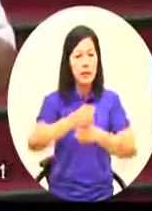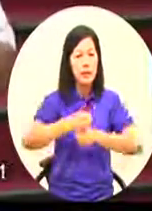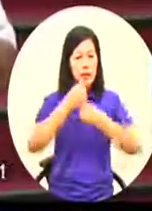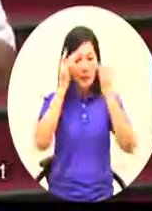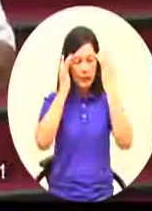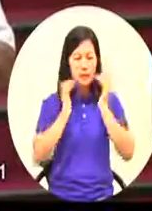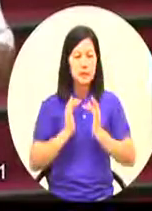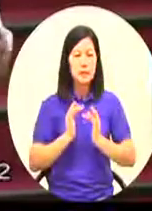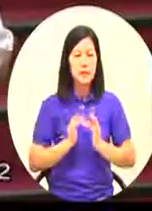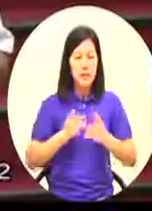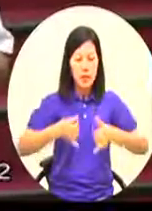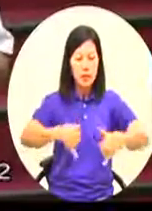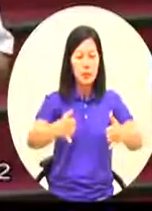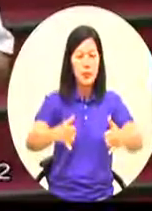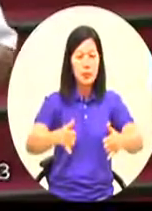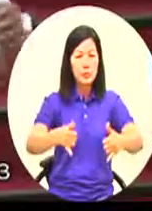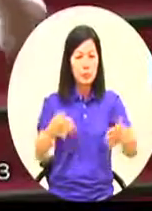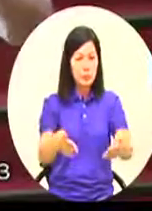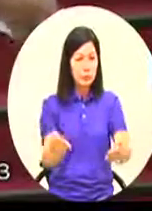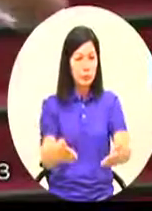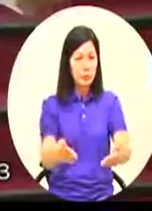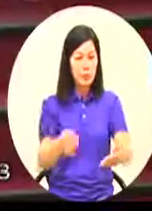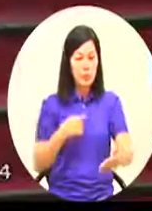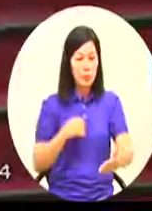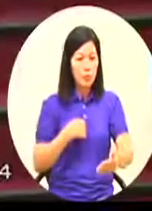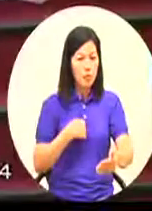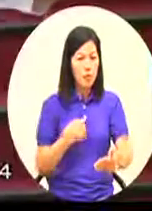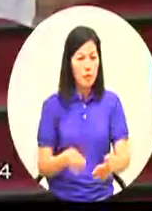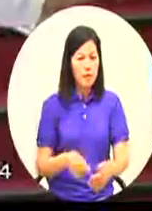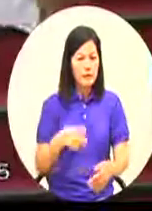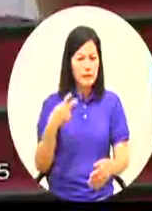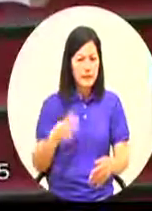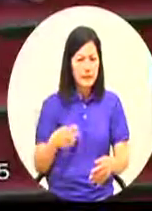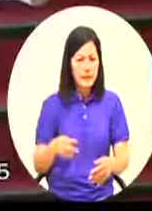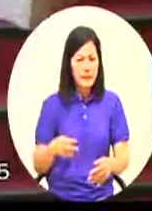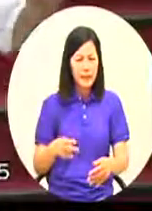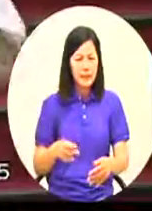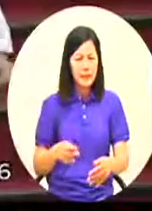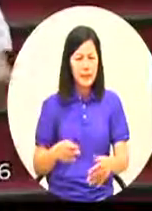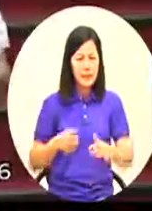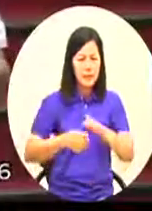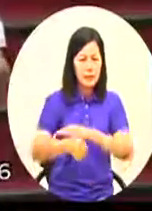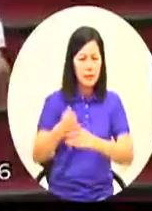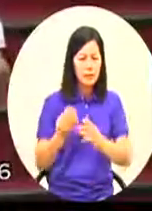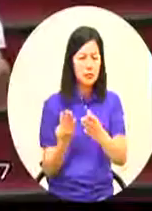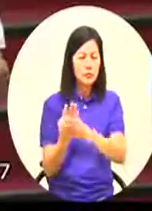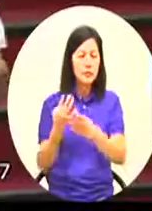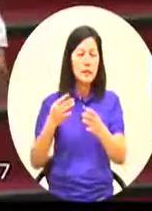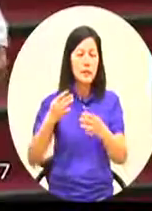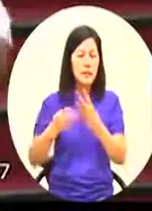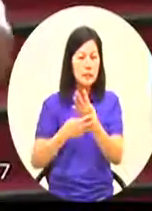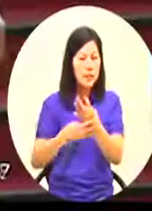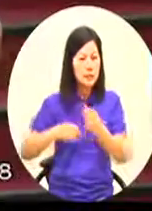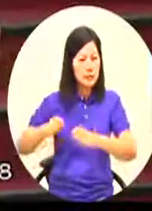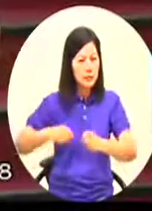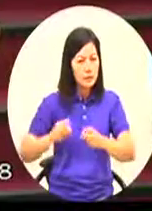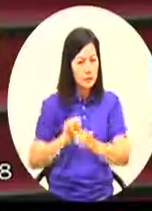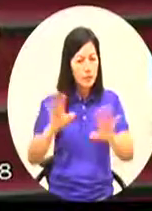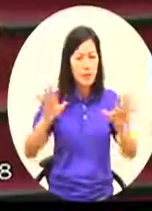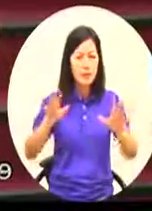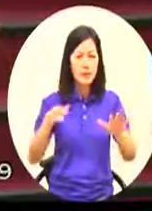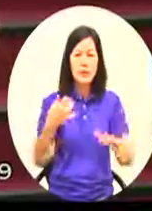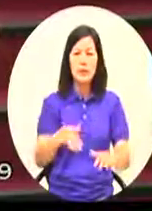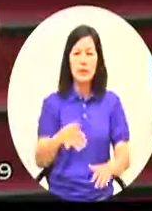为道路的建设，我们还无法跳进到产业计划的发展。那么我们现